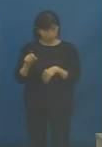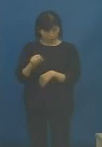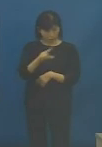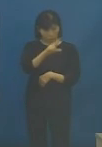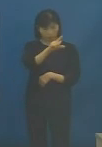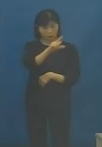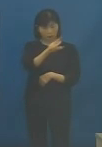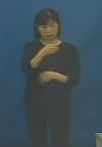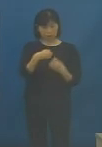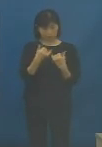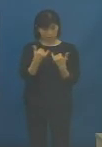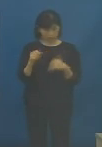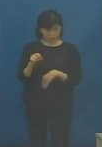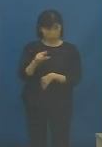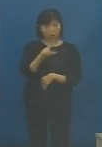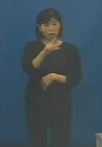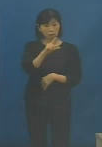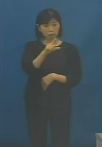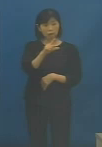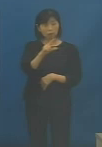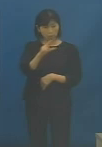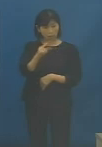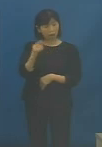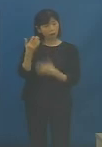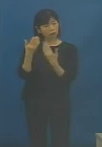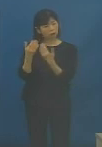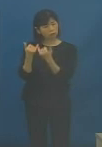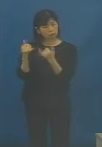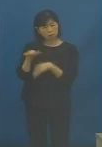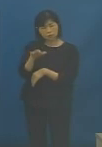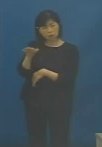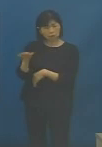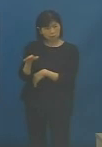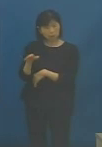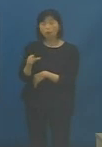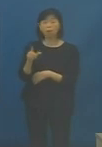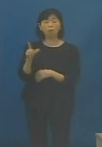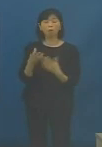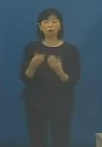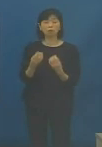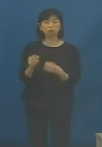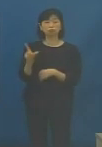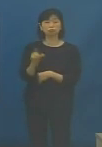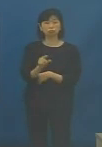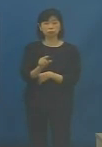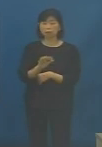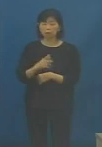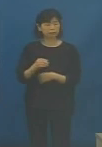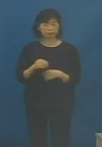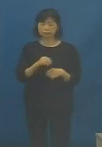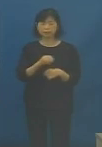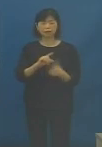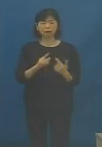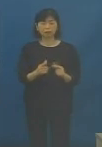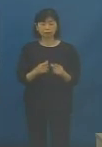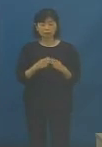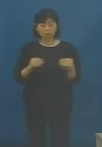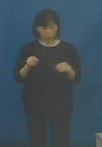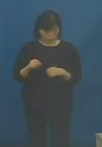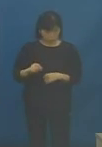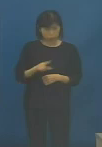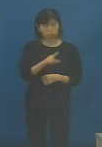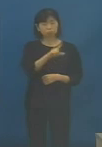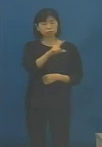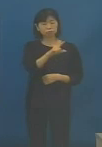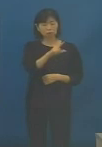者の皆さんはもう終わりだよと言い続けてますけども、実は全国ガーッと上がっていったんですね。で、まあ、我々はそれ現場で感じてますから、もう悲鳴